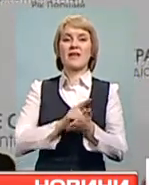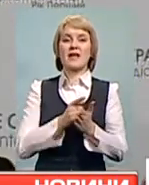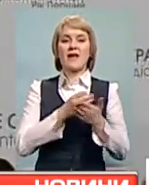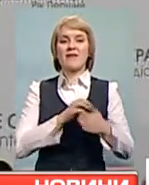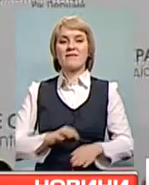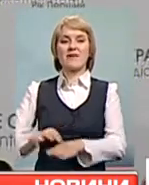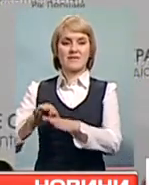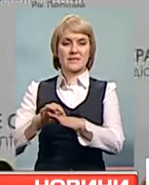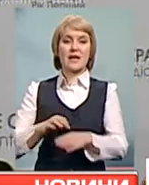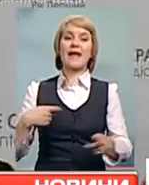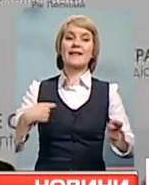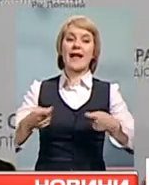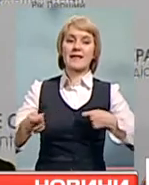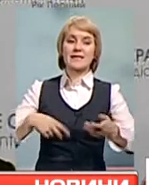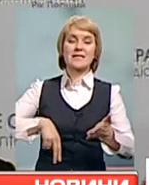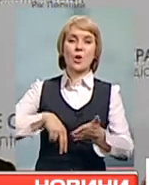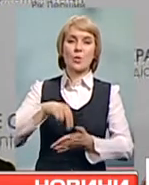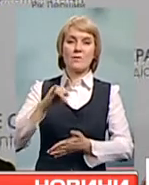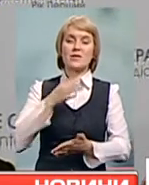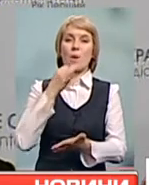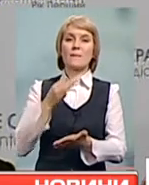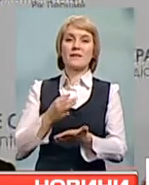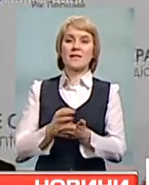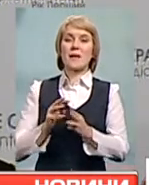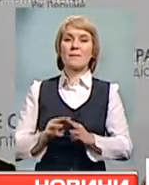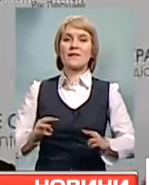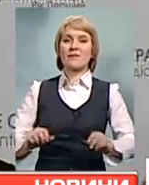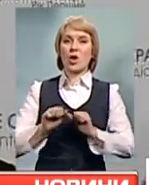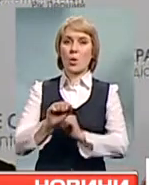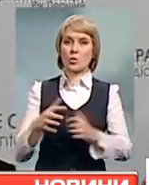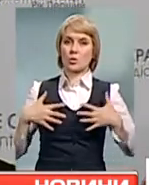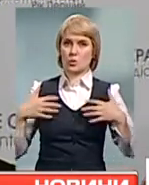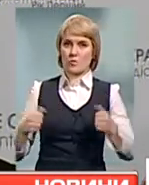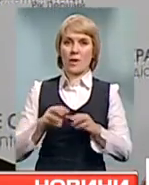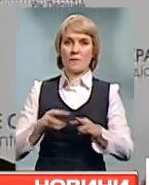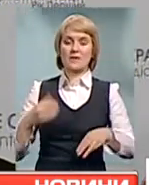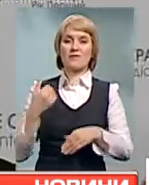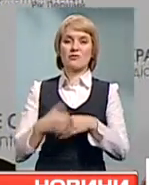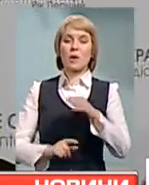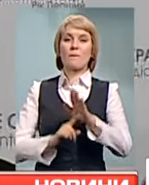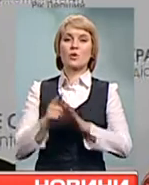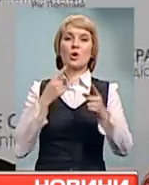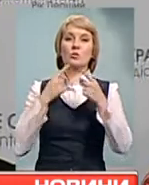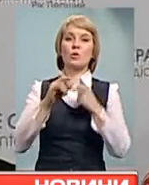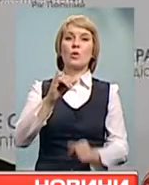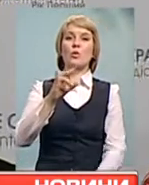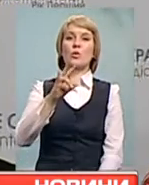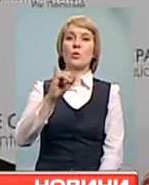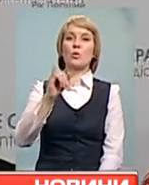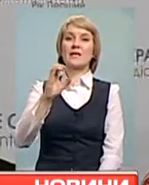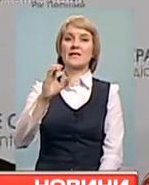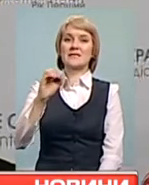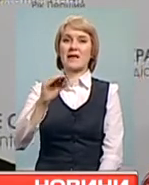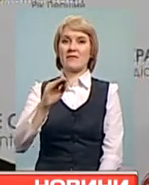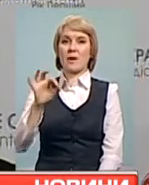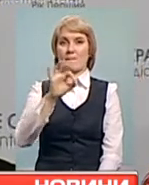тендерні закупівлі з компетенції Міністерства охорони здоров'я. Я знаю, що міністерство вже почало розмову з ЮНІСЕФ про це.